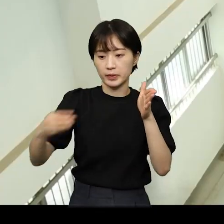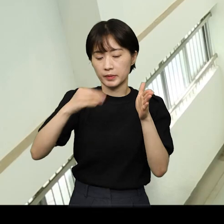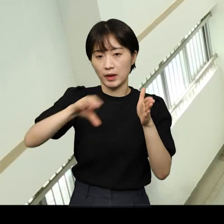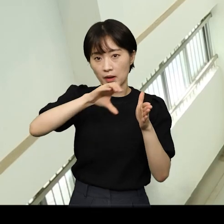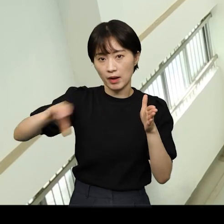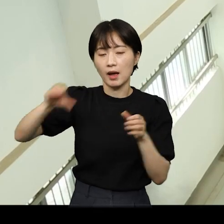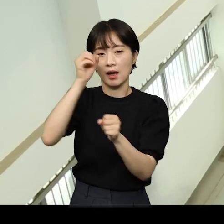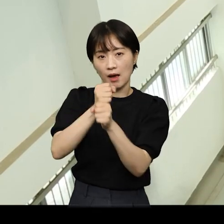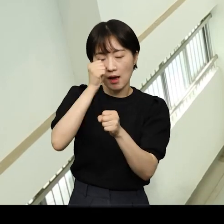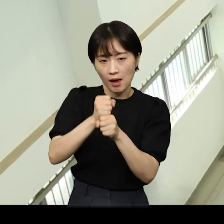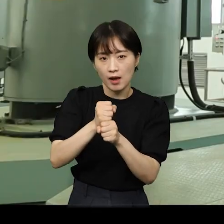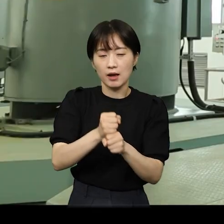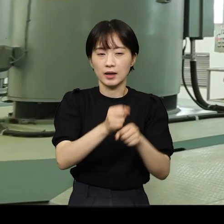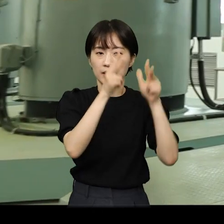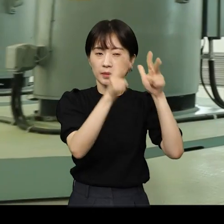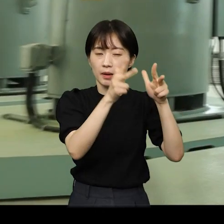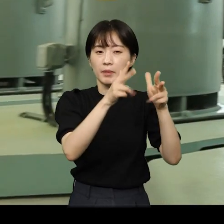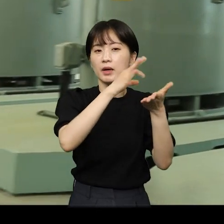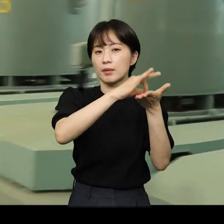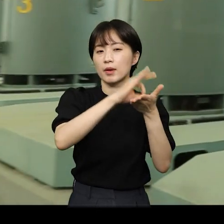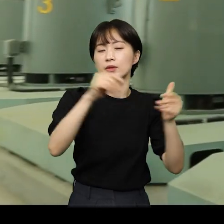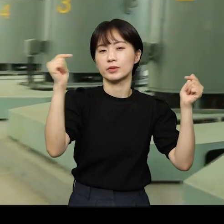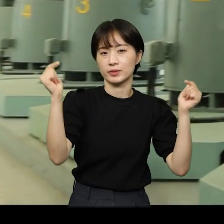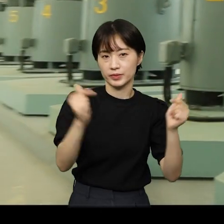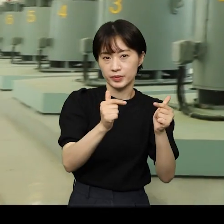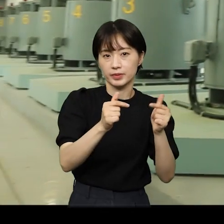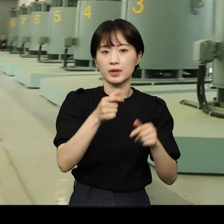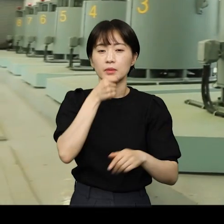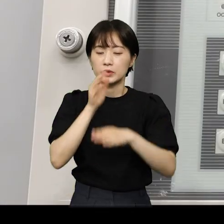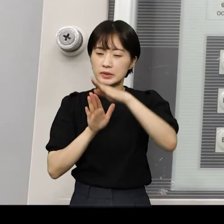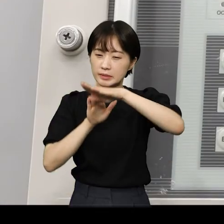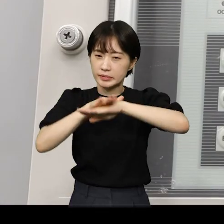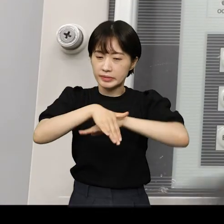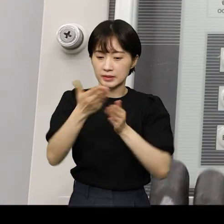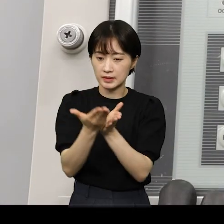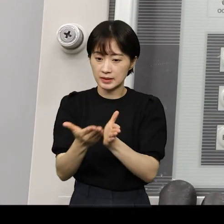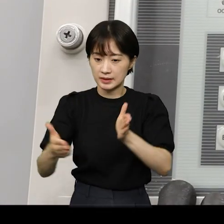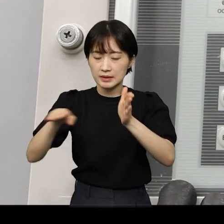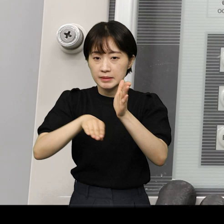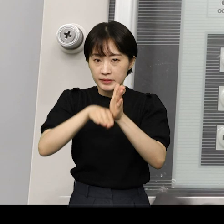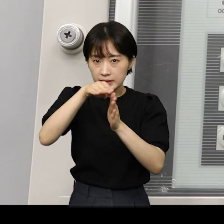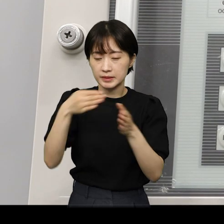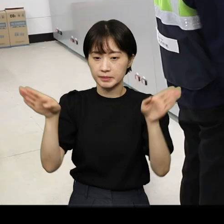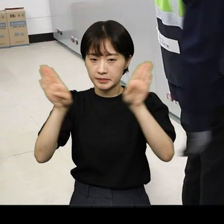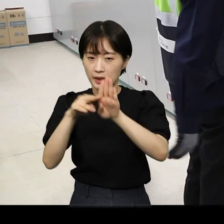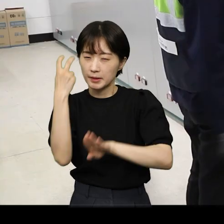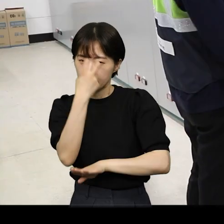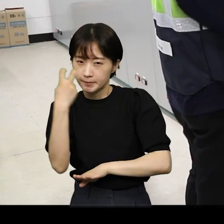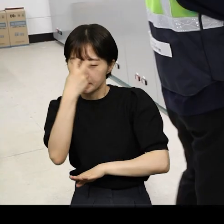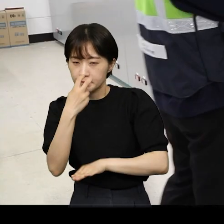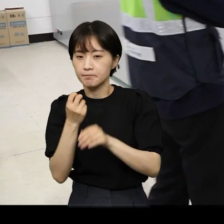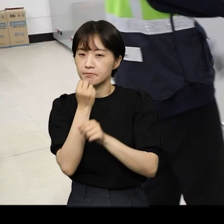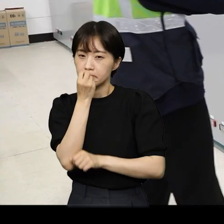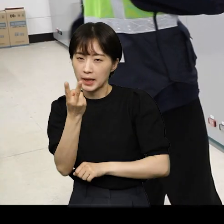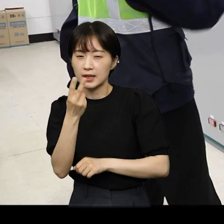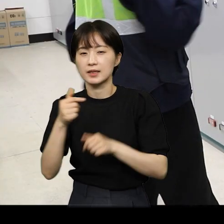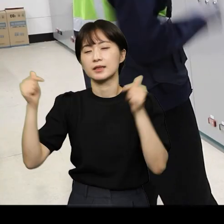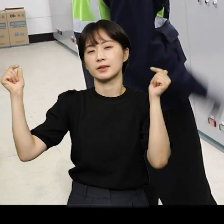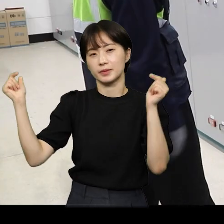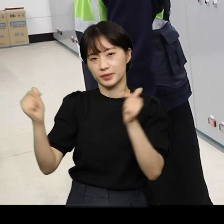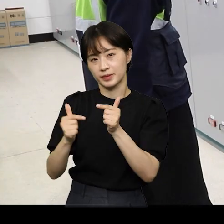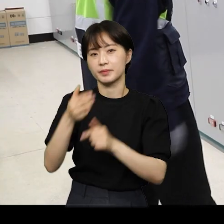설치해 빗물을 적기에 배제해 펌프 가동 횟수를 줄이고 효율적인 유수지 관리를 통해 악취 발생을